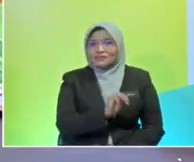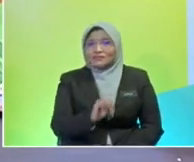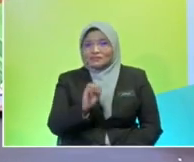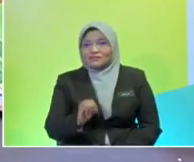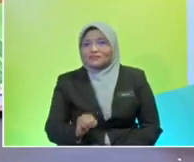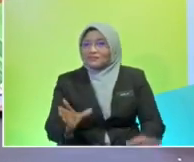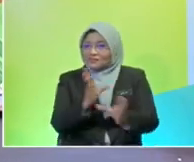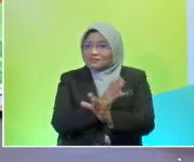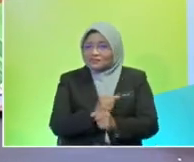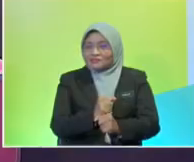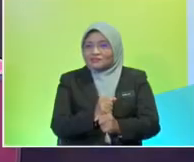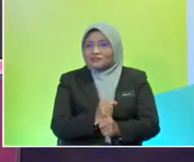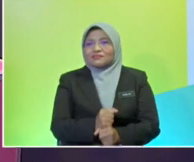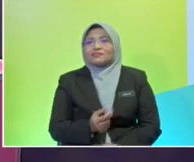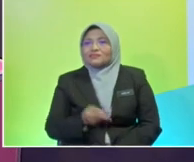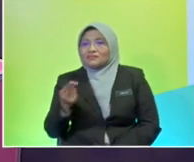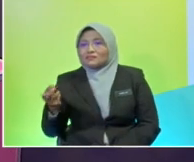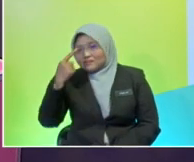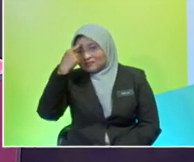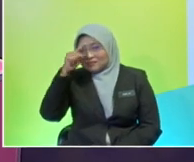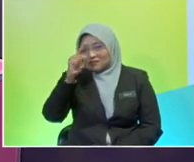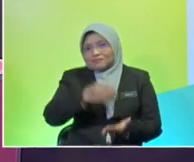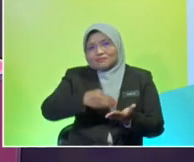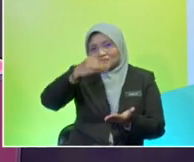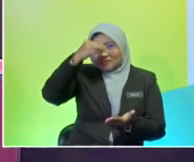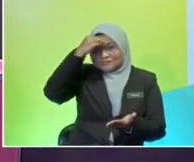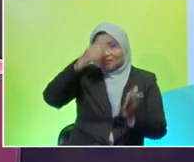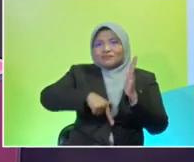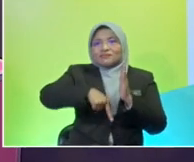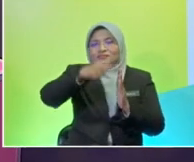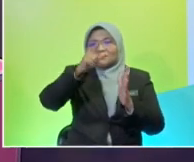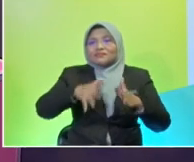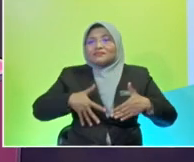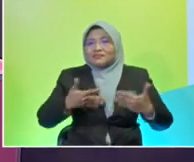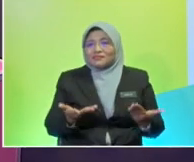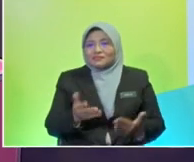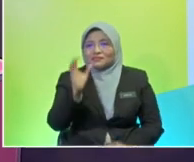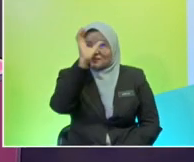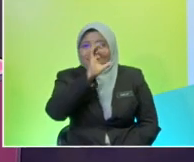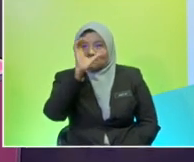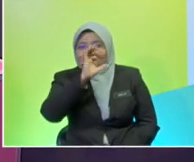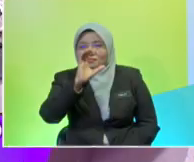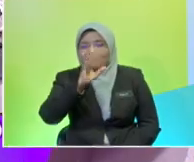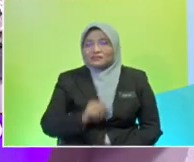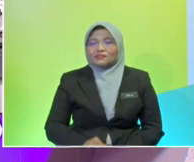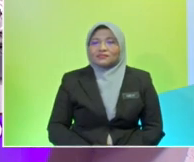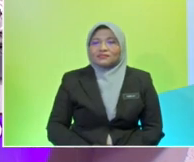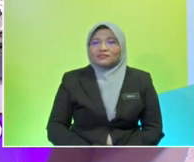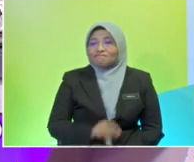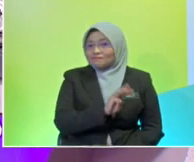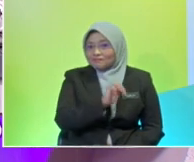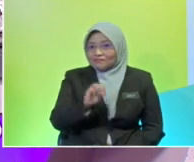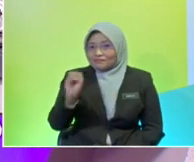bahan untuk belajar dengan lebih lagi tentang topi itu hmm di mana ya Ibu Bapak Boleh bantu murid-murid gitu boleh